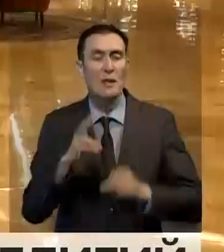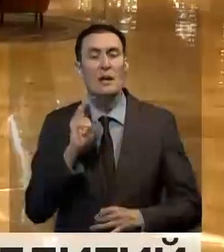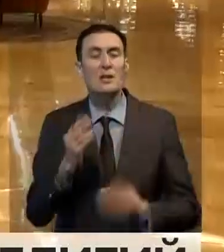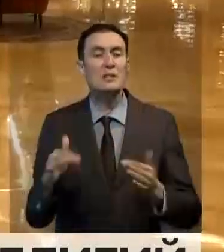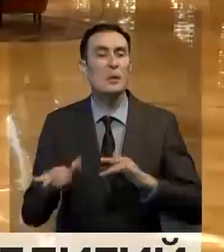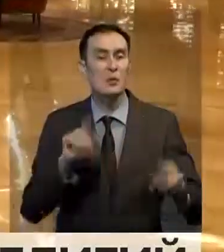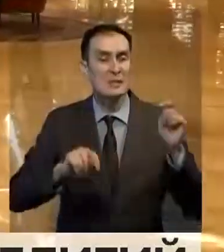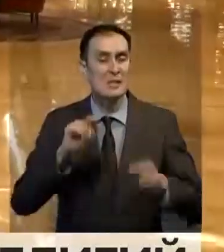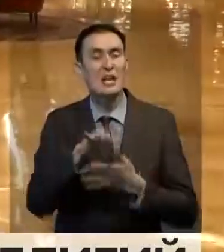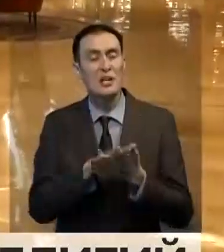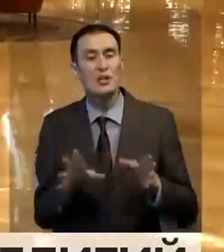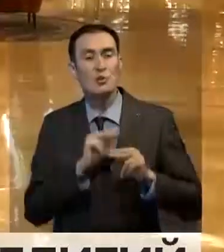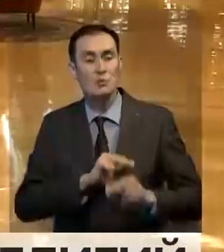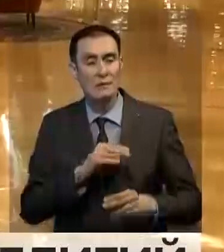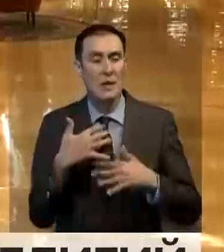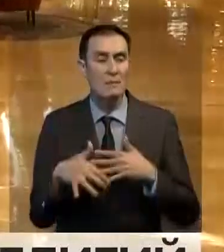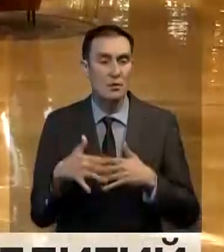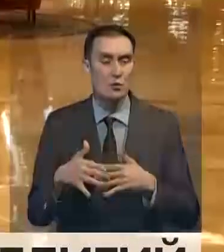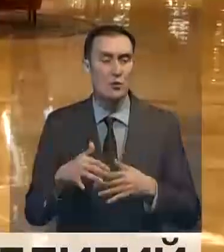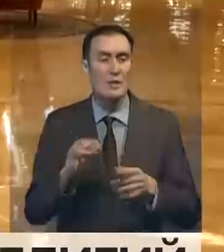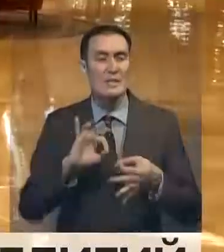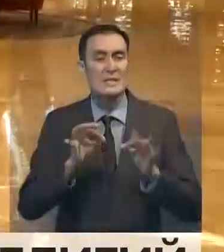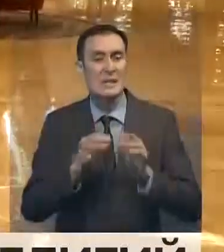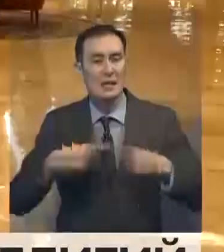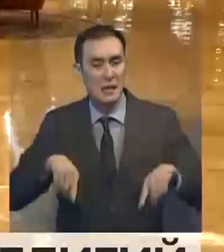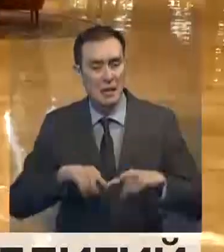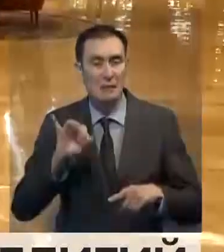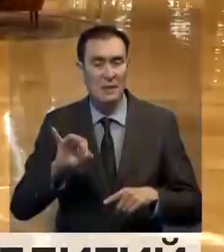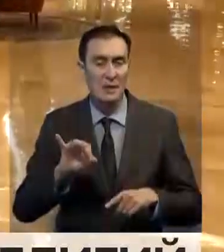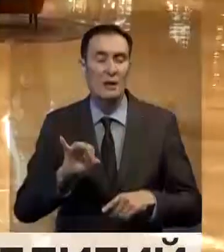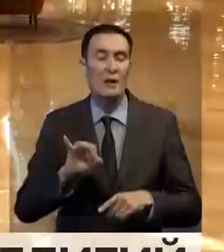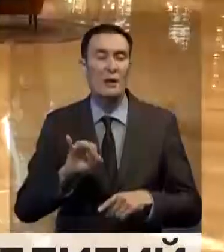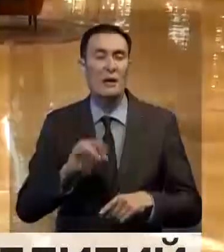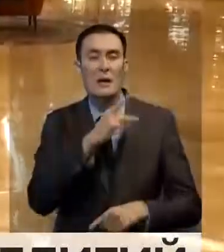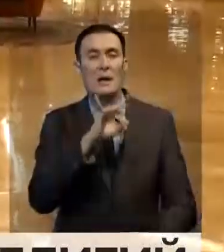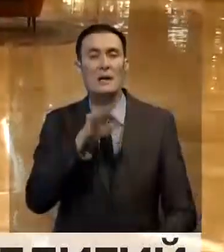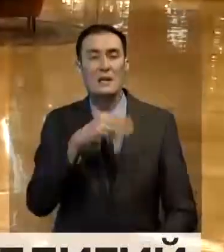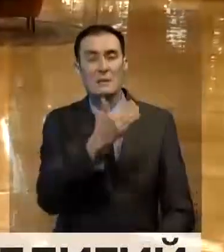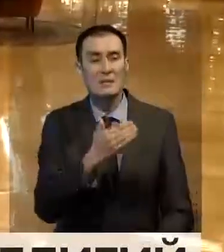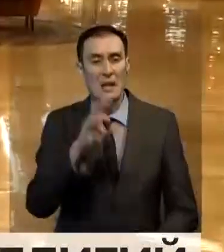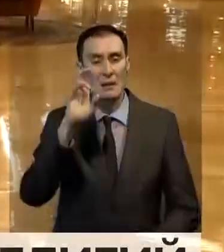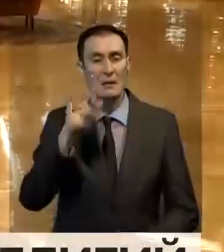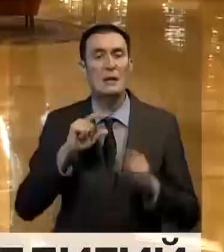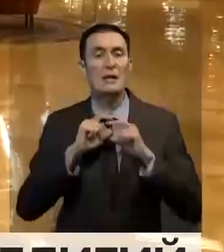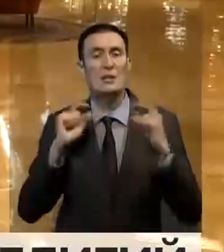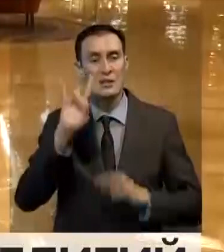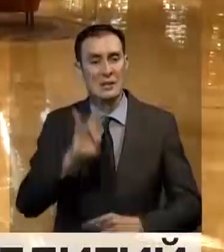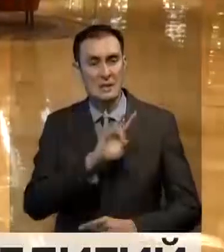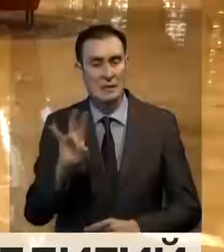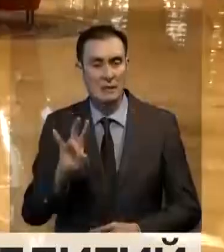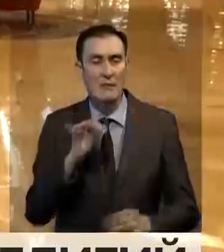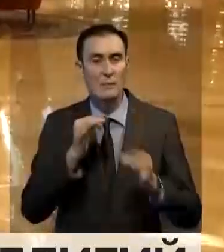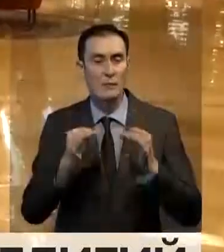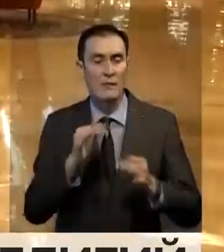проходит съезд и дальнейшее сотрудничество между секретариатом и Римско-католической церковью. Во время переговоров с Верховным